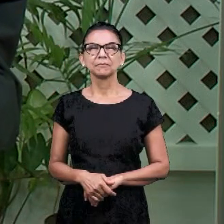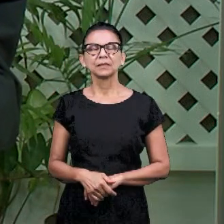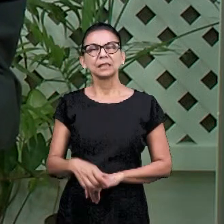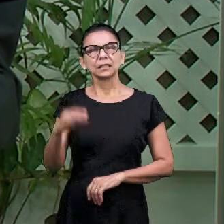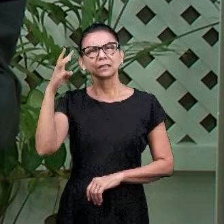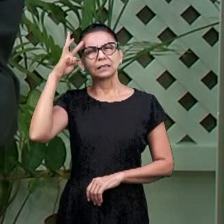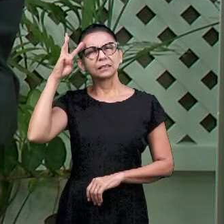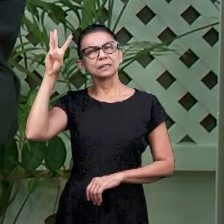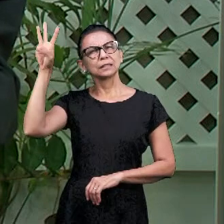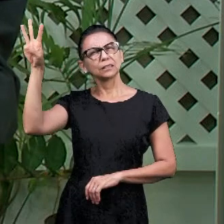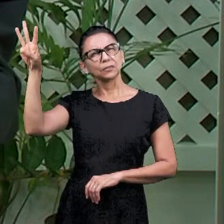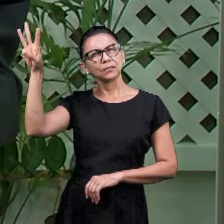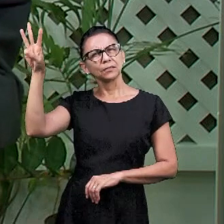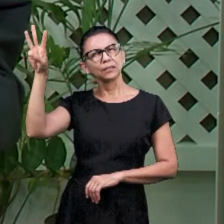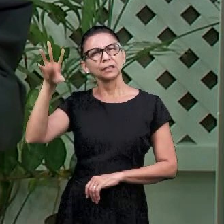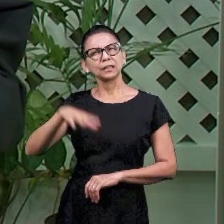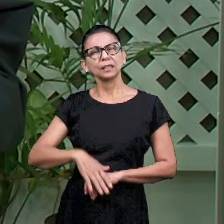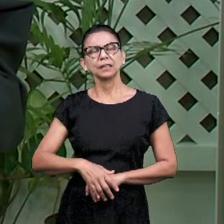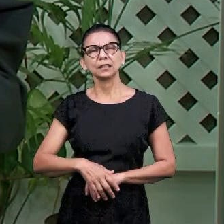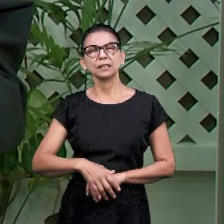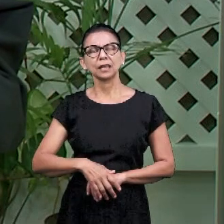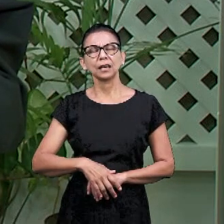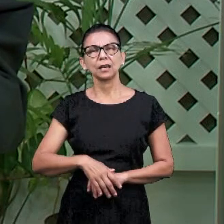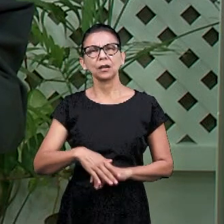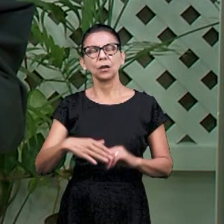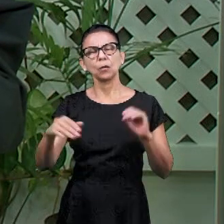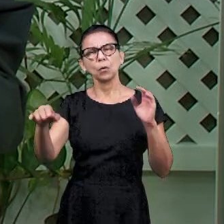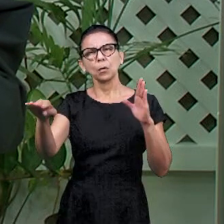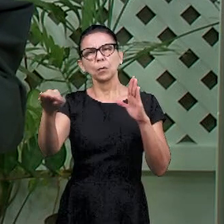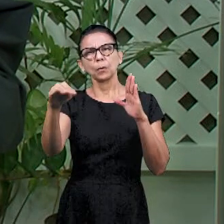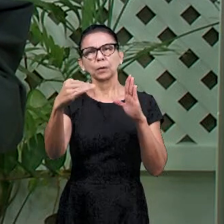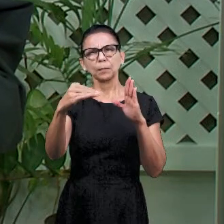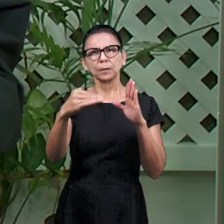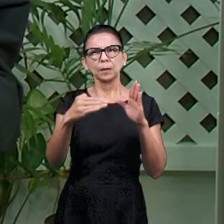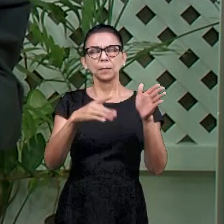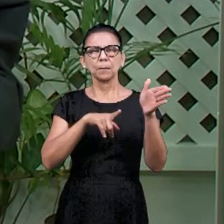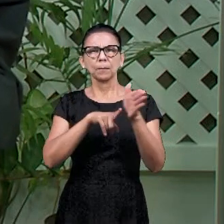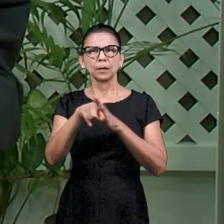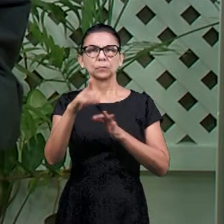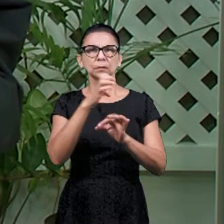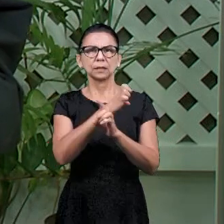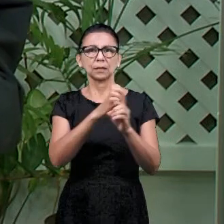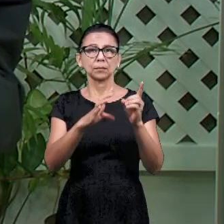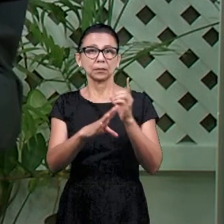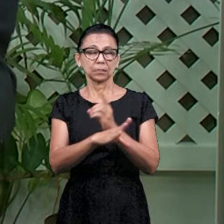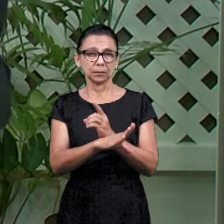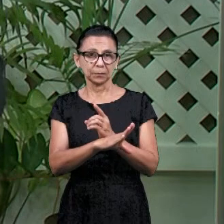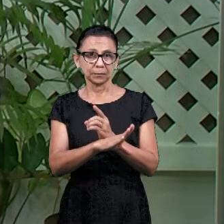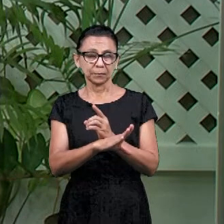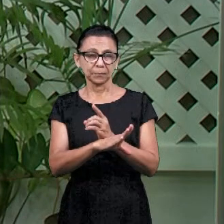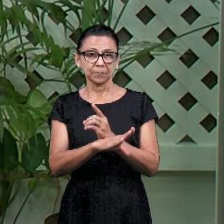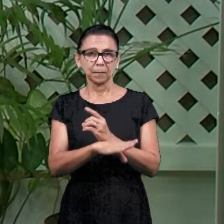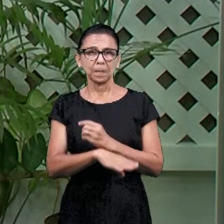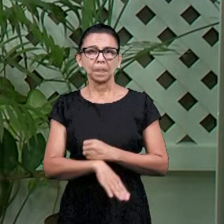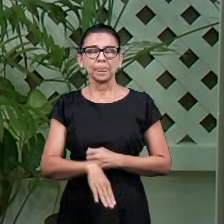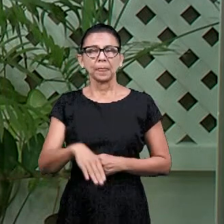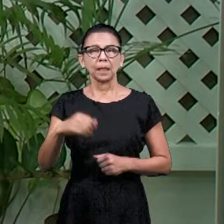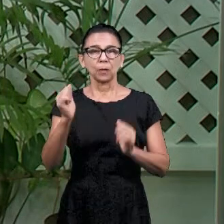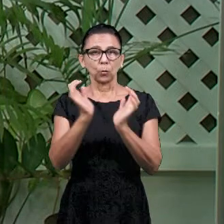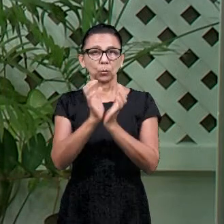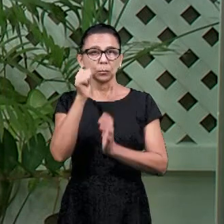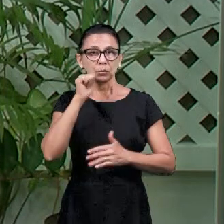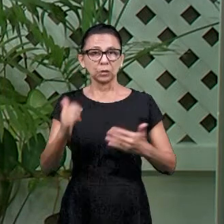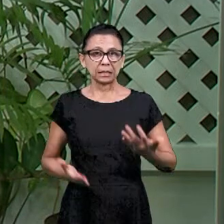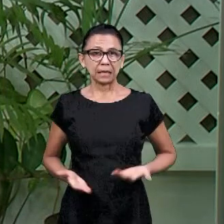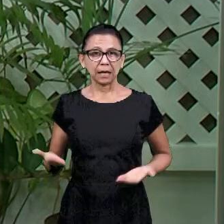beaucoup d'expérience, elles se réunissent le mardi pour répondre aux questions de l'EBD et chaque fois, plus de